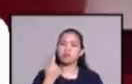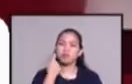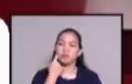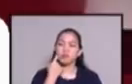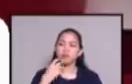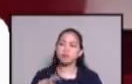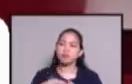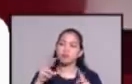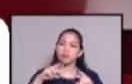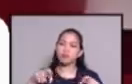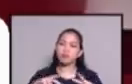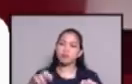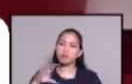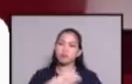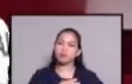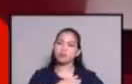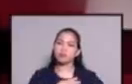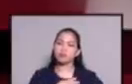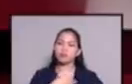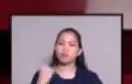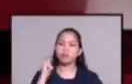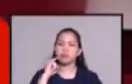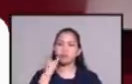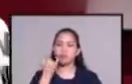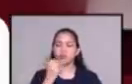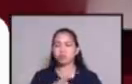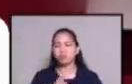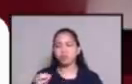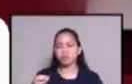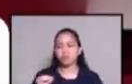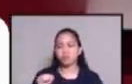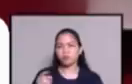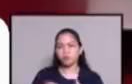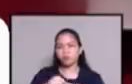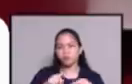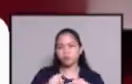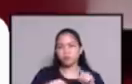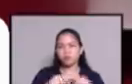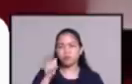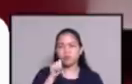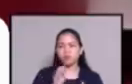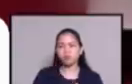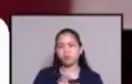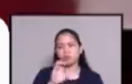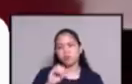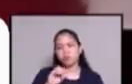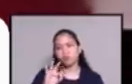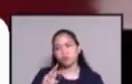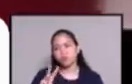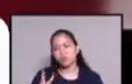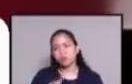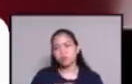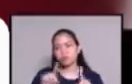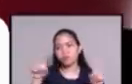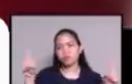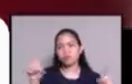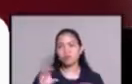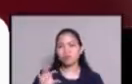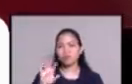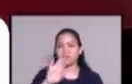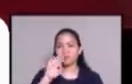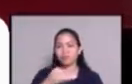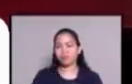sa investigasyon ng mga pulis na may pinagselosan si Cruz na mga kaibigan ng kanyang misis na isang OFW. Pero ang anak